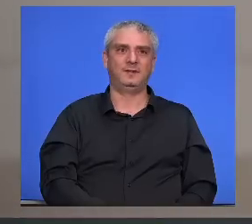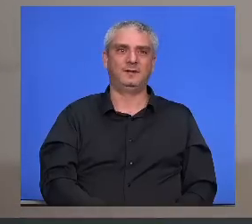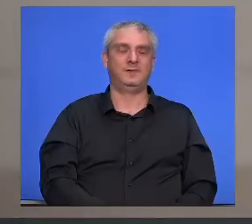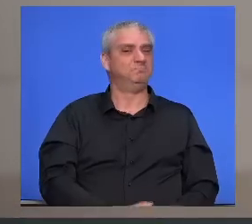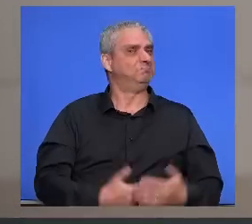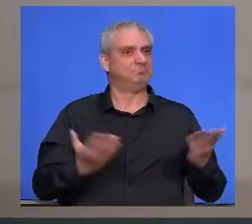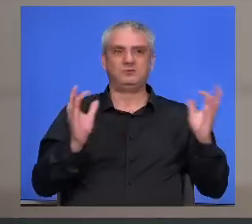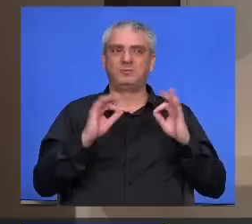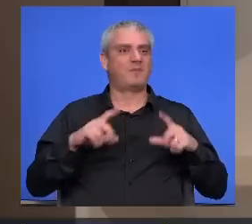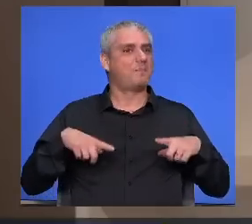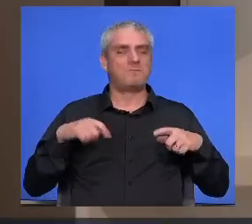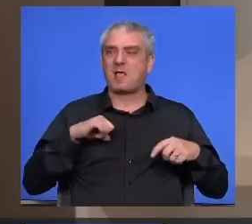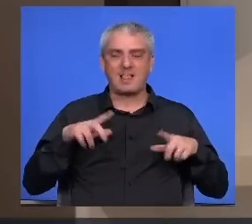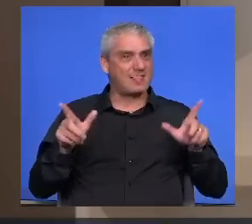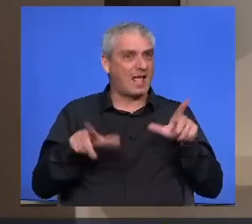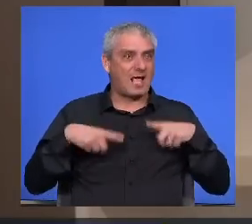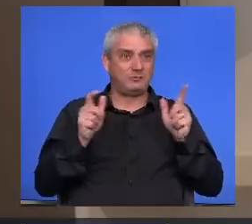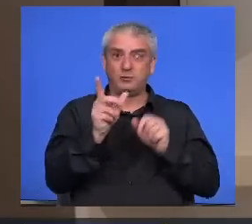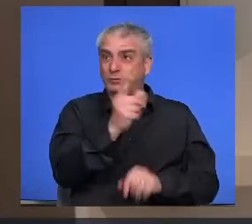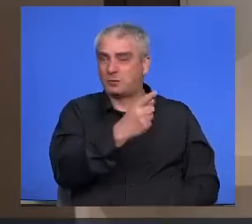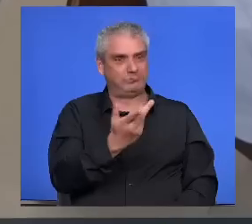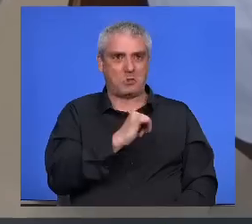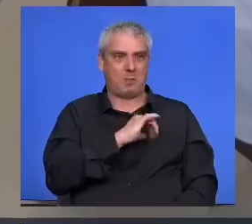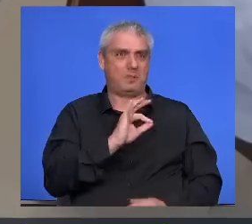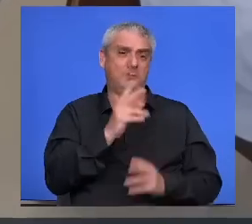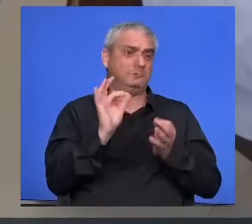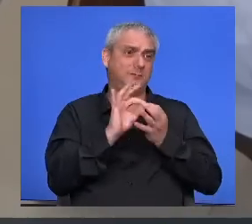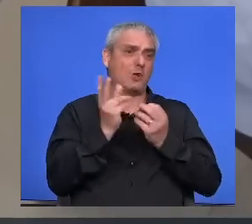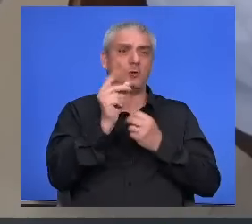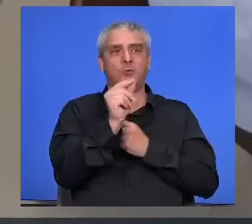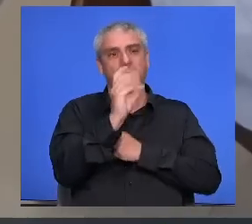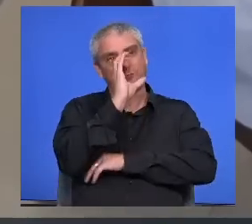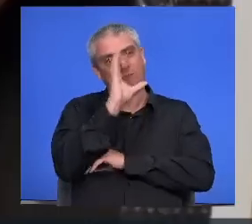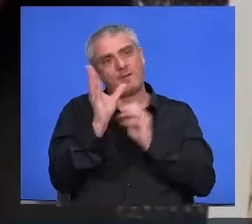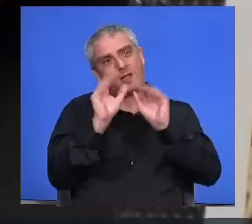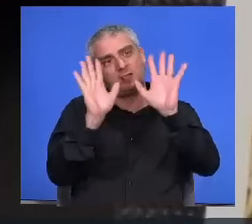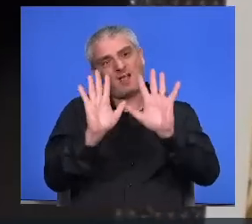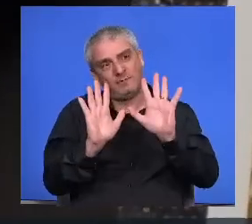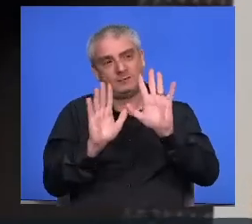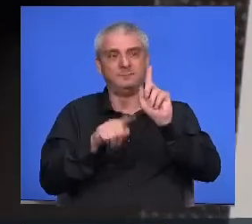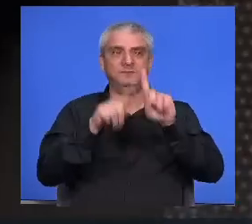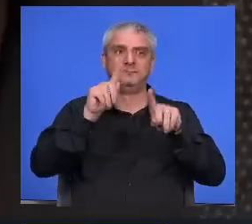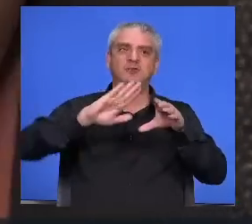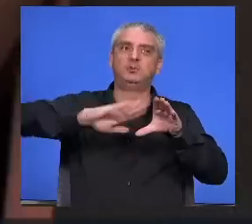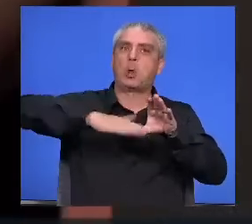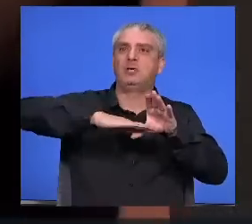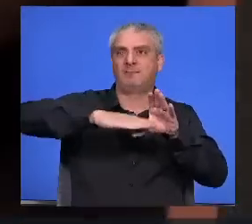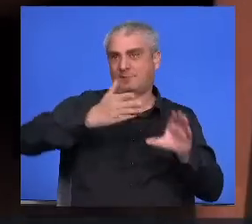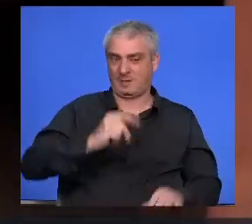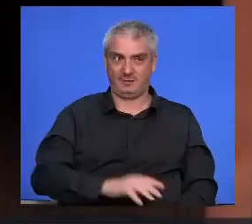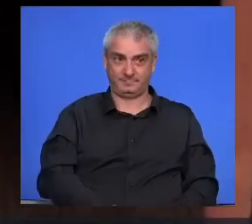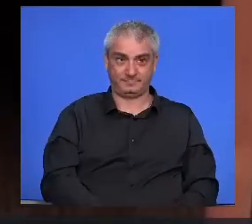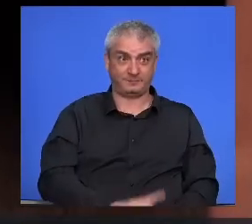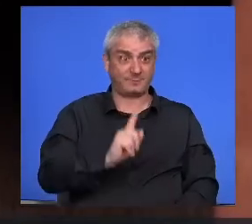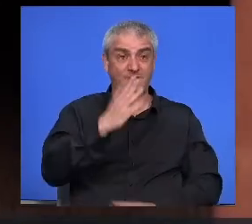אין שום דבר מעניין בחיים של הזוג הזה. באמת. הם בסך הכל עוד זוג שצופה אחד בטלוויזיה, ומדי פעם אפילו שוטף כלים.